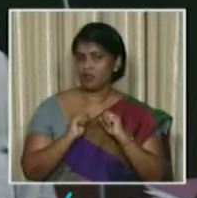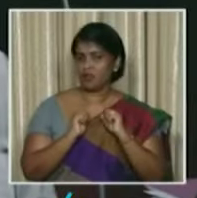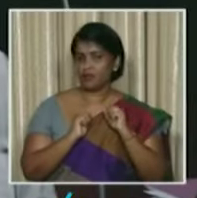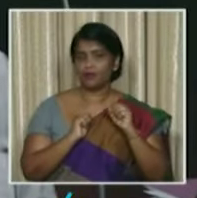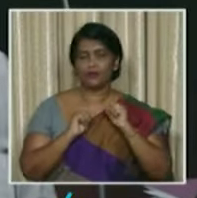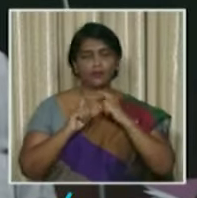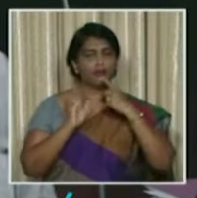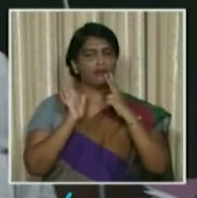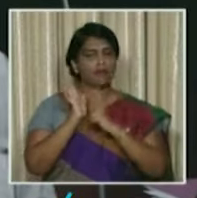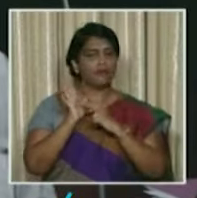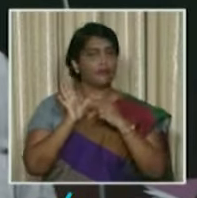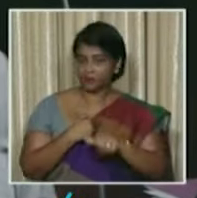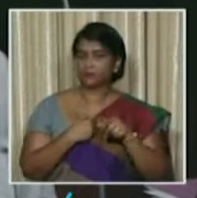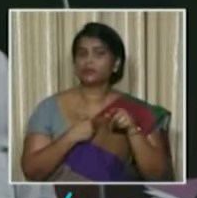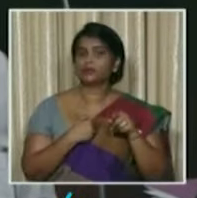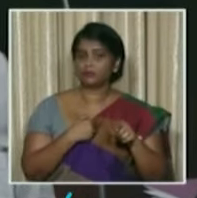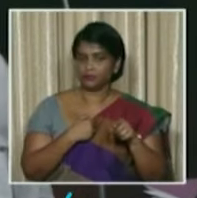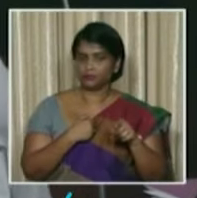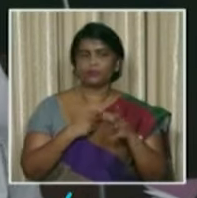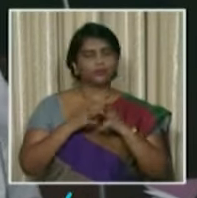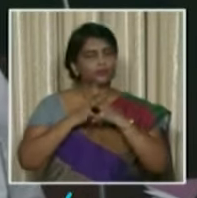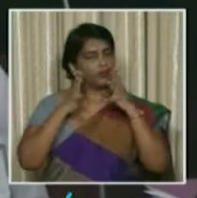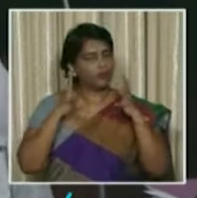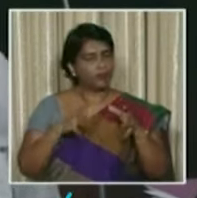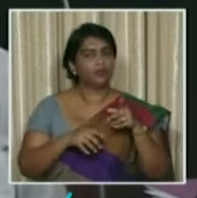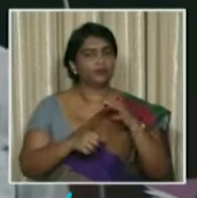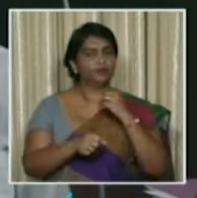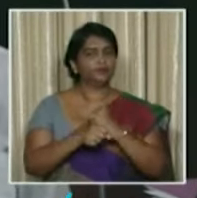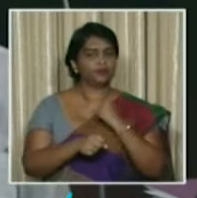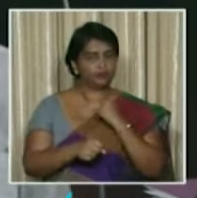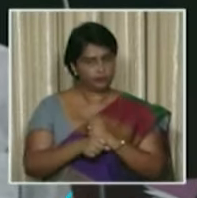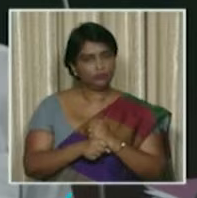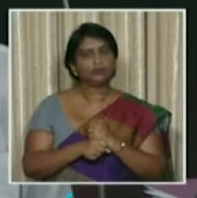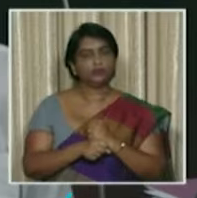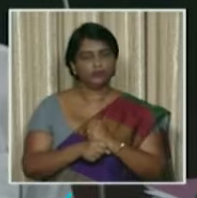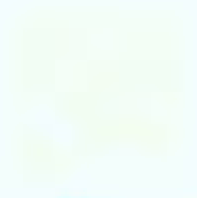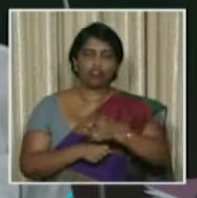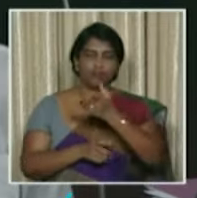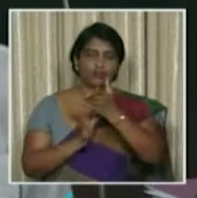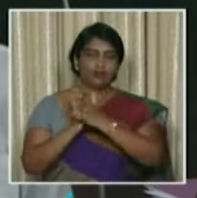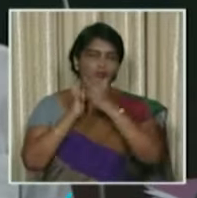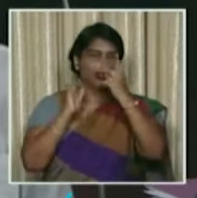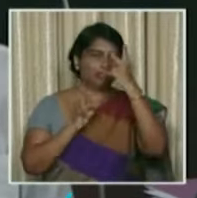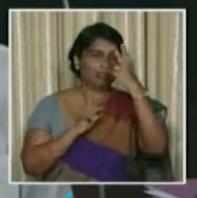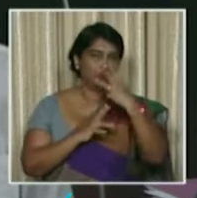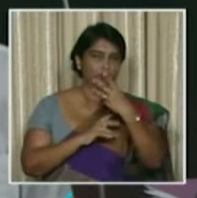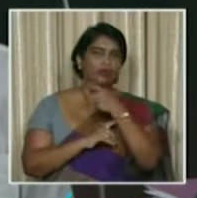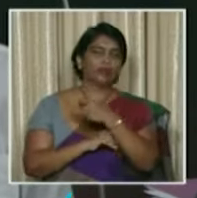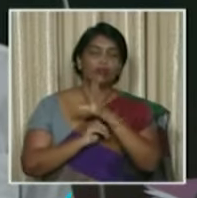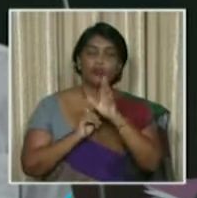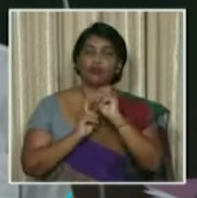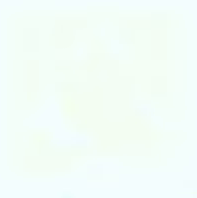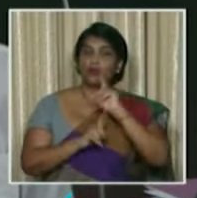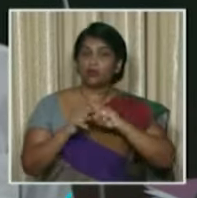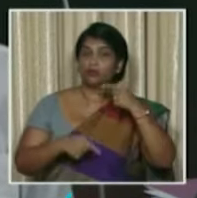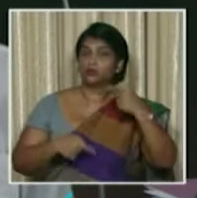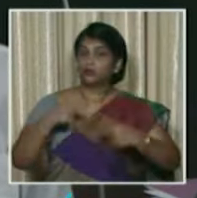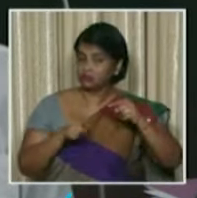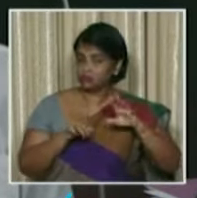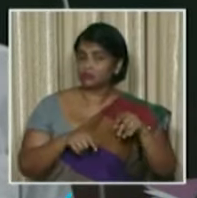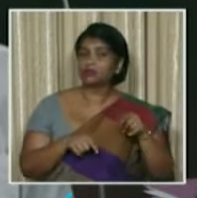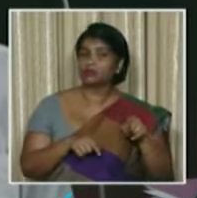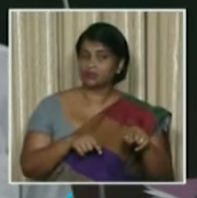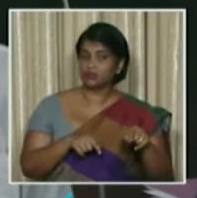එකතු කළ අගේ බද්ද බහුතරයක් තියෙන ආණ්ඩුවකට කොහොමවත් සම්මත කරගන්න පුළුවන් නමුත් පාර්ලිමේන්තුවේ වාද විවාදයක්